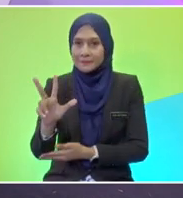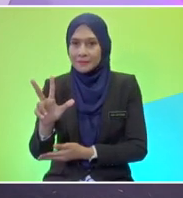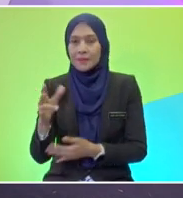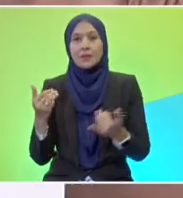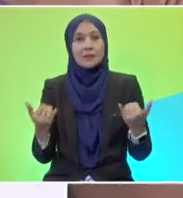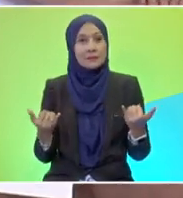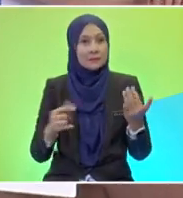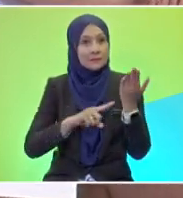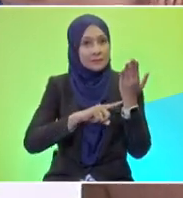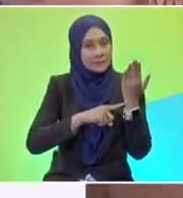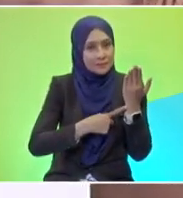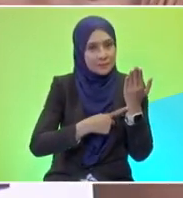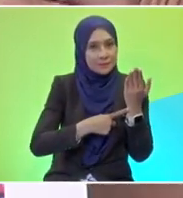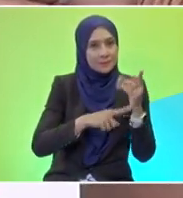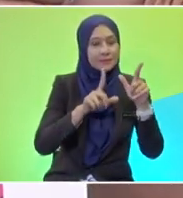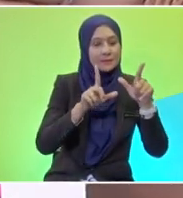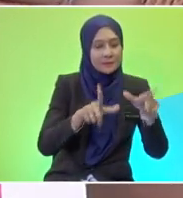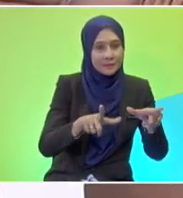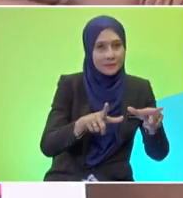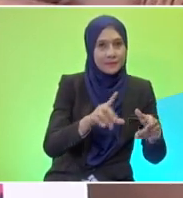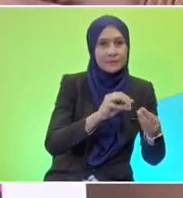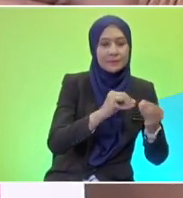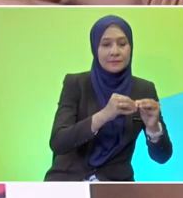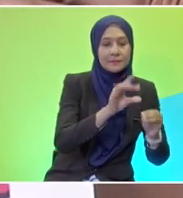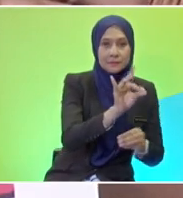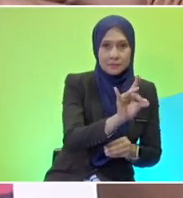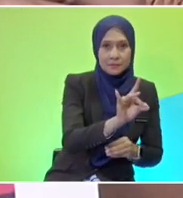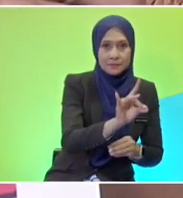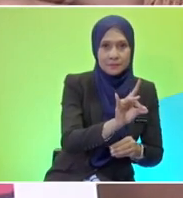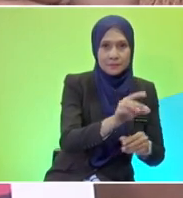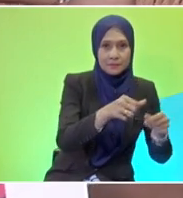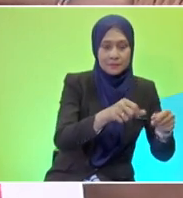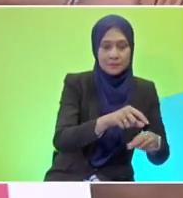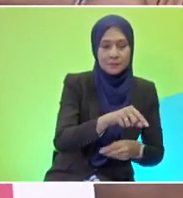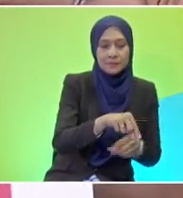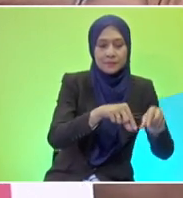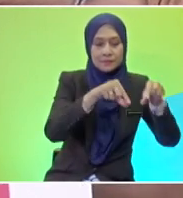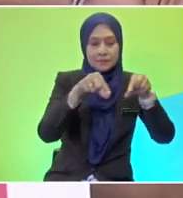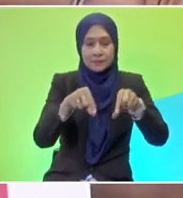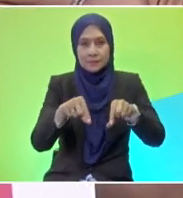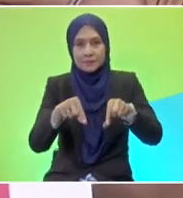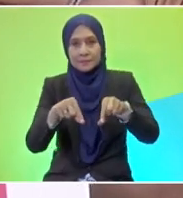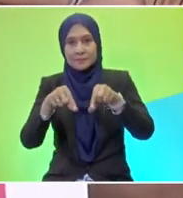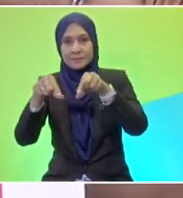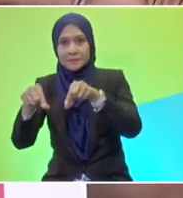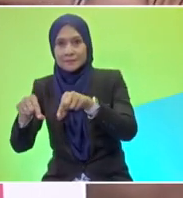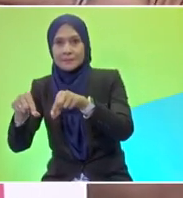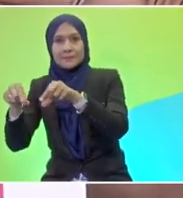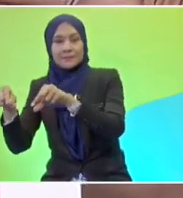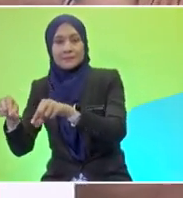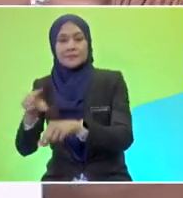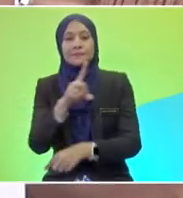Fika. Jom murid-murid kita sama-sama cuba. 8. Gerak saya gerakkan 3 kali. 1,